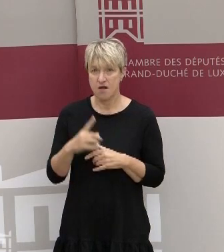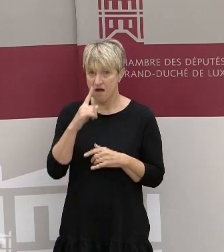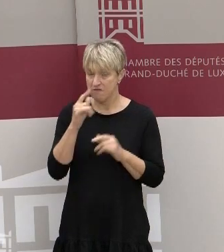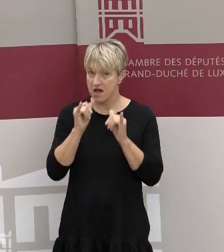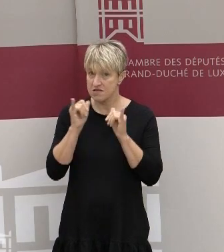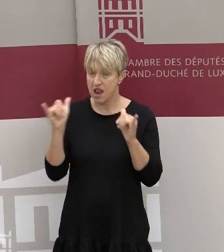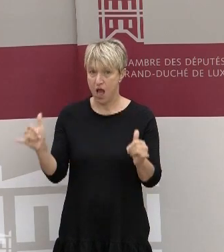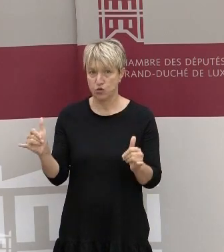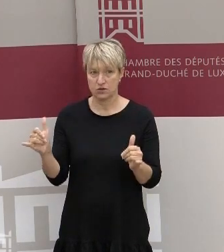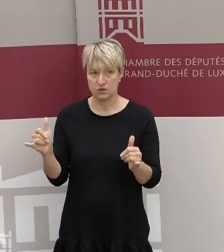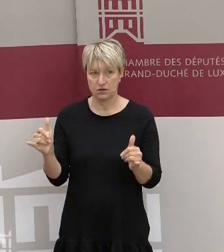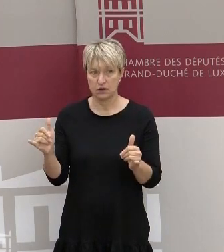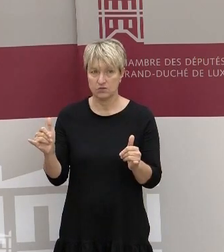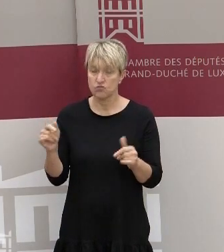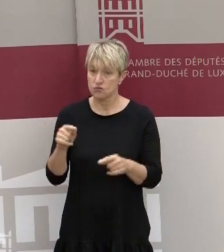dass Leute, die